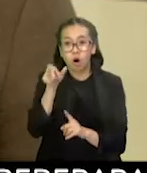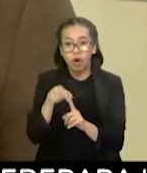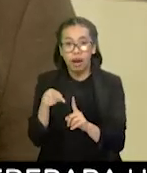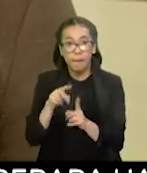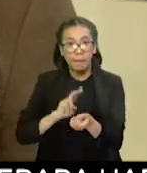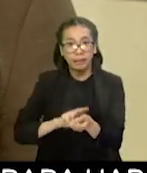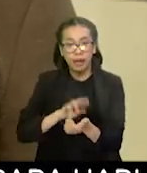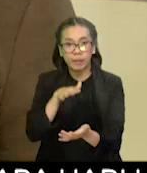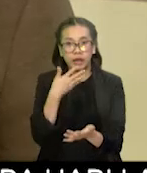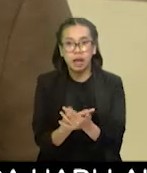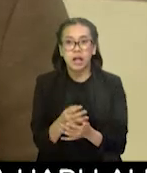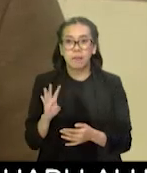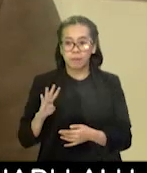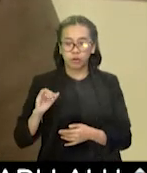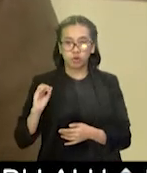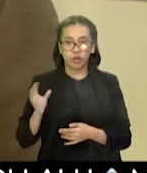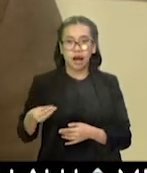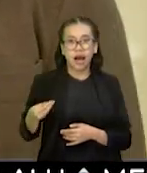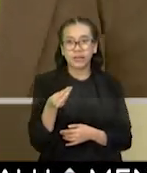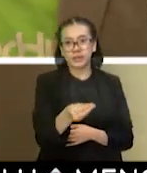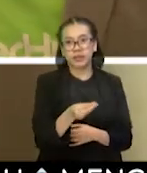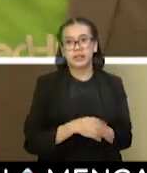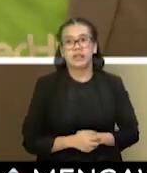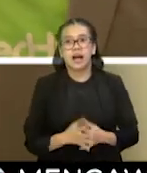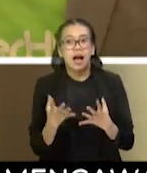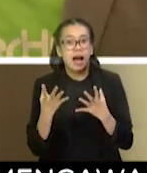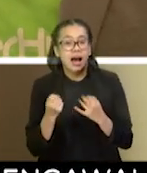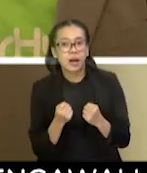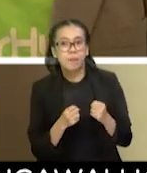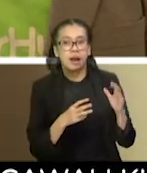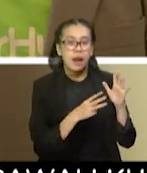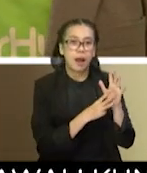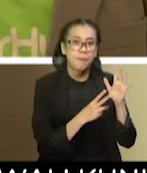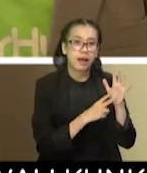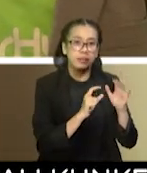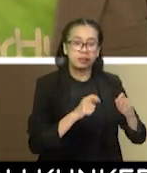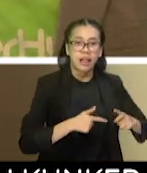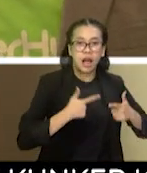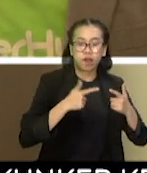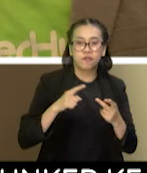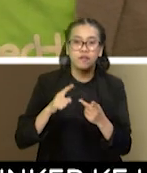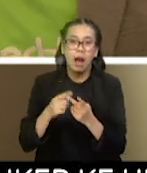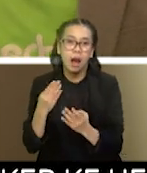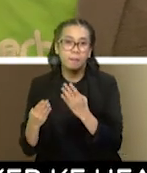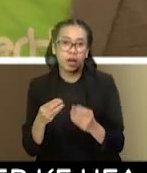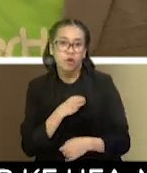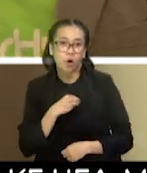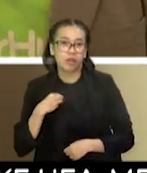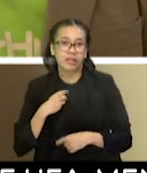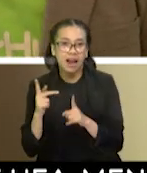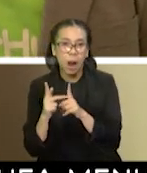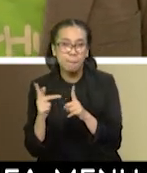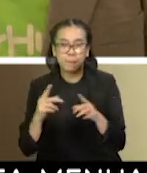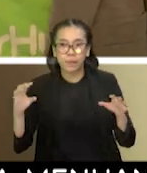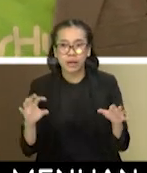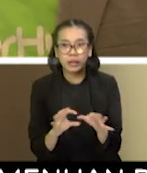Harapannya dengan kerjasama antara MNC Life dengan Dr. Hub ini dapat menambah nilai tambah bagi pasien